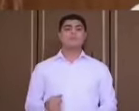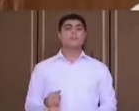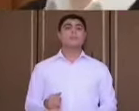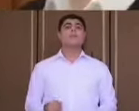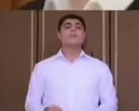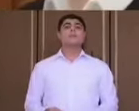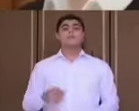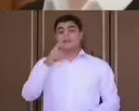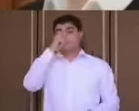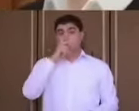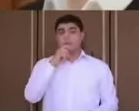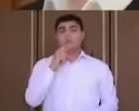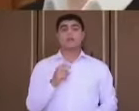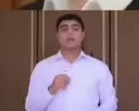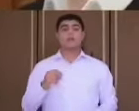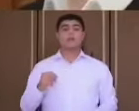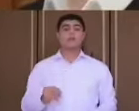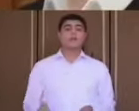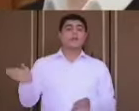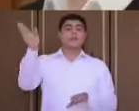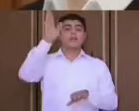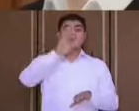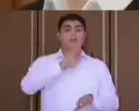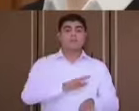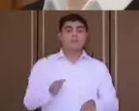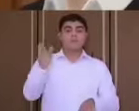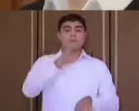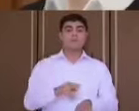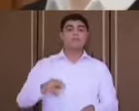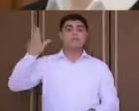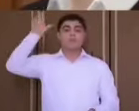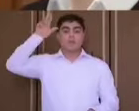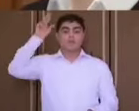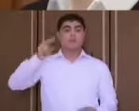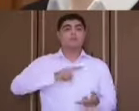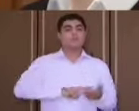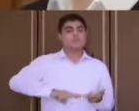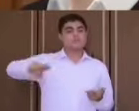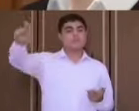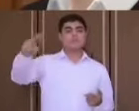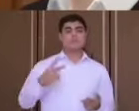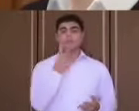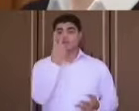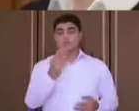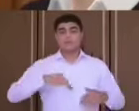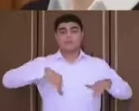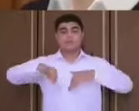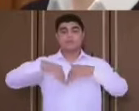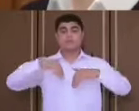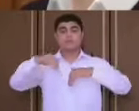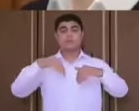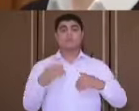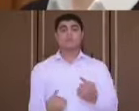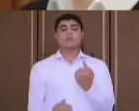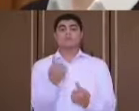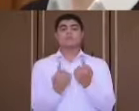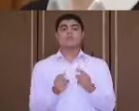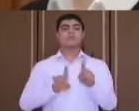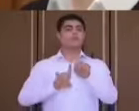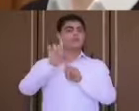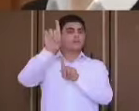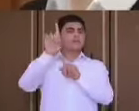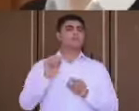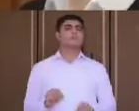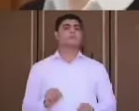إزاي؟ برافو يا سمسمة. الفلاح ده بعد ما حمل الحمير وسافر بيها، قابله في